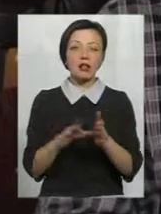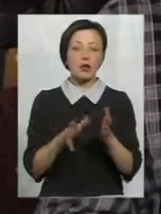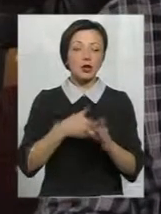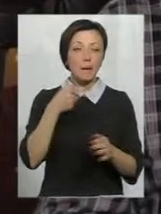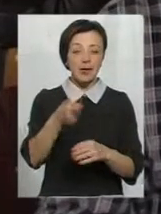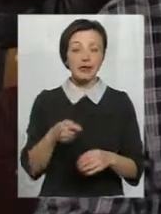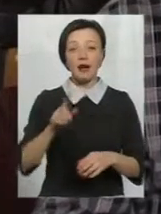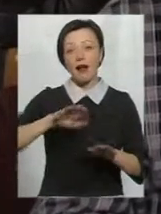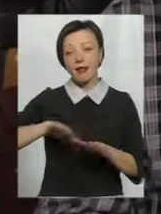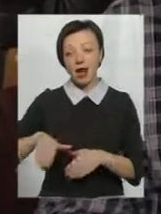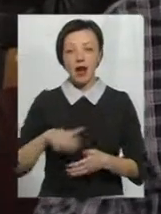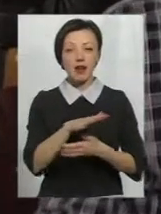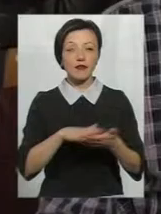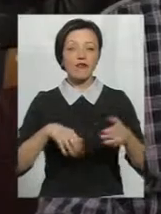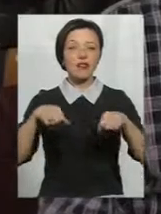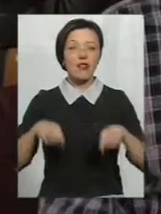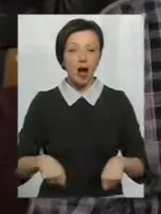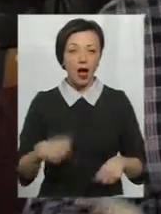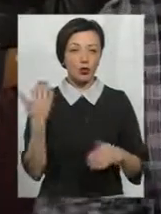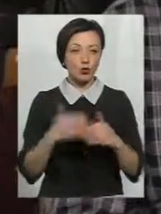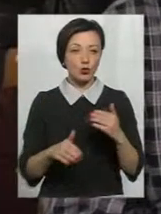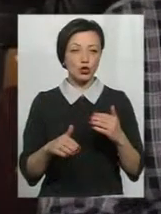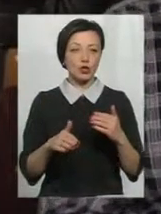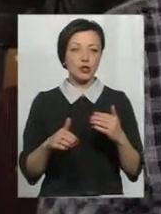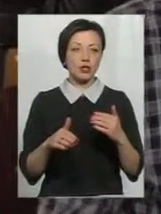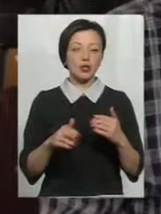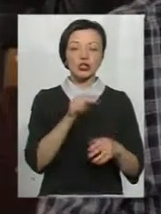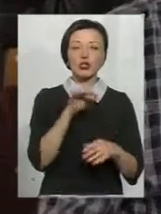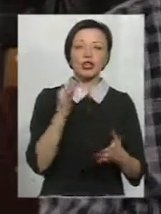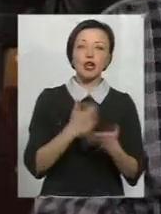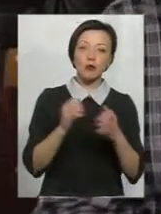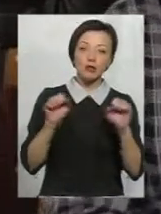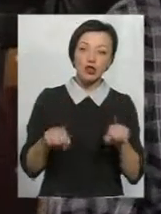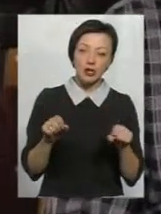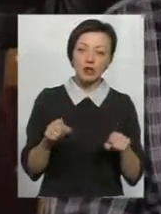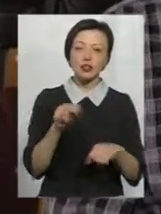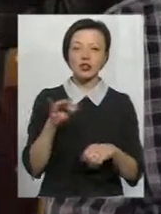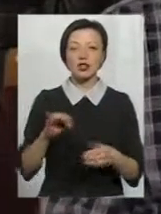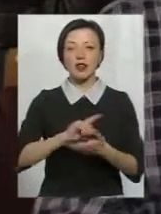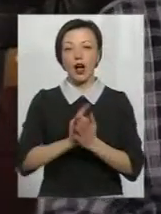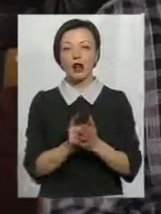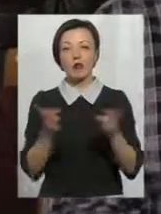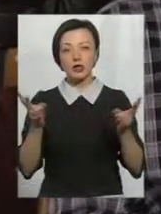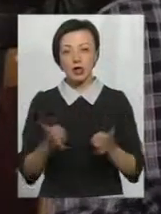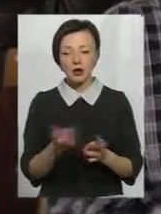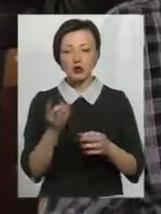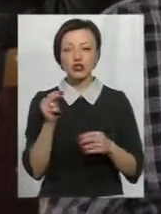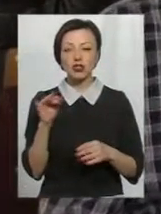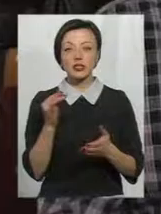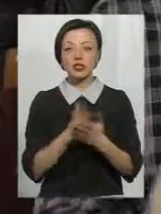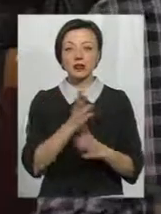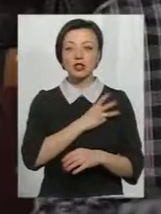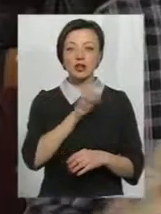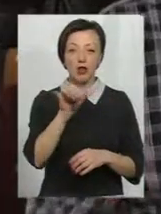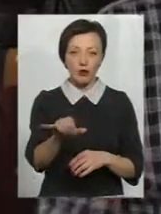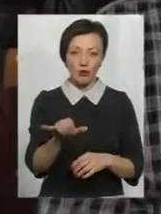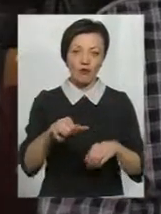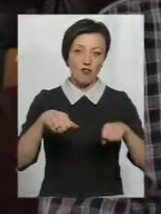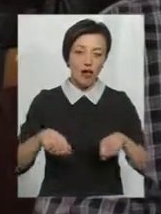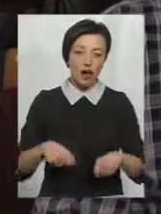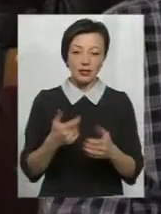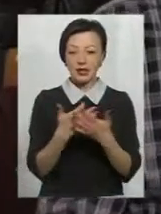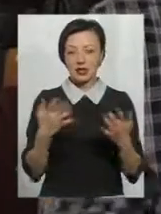далі влада вже, виходячи з того, чи є можливості, чи є нагадування, загальна потреба, чи є у неї бажання, чи не бажання. Ну, тобто